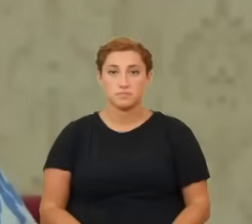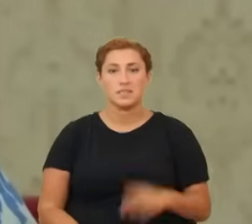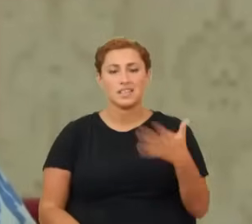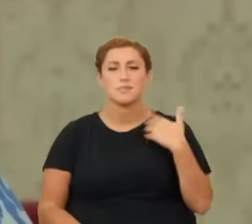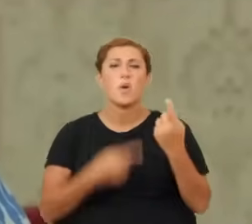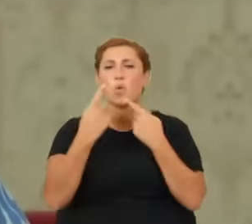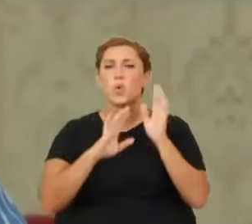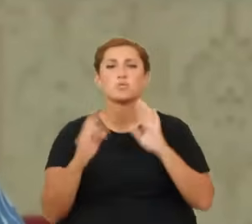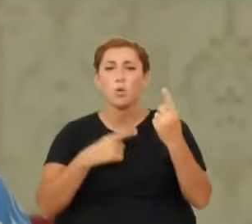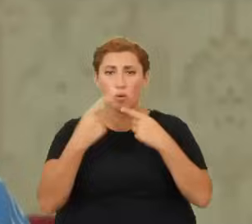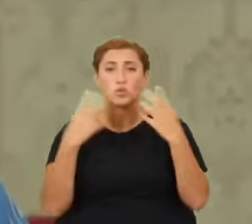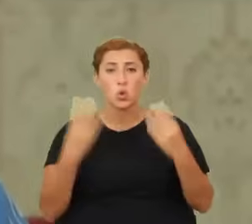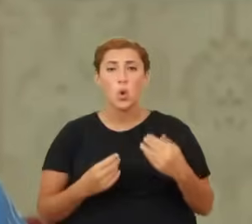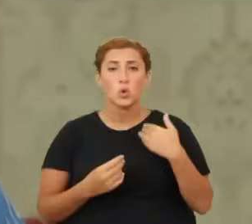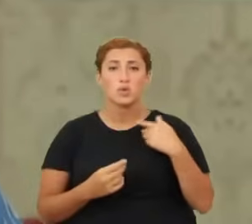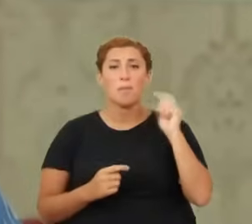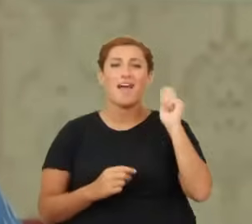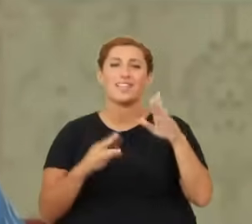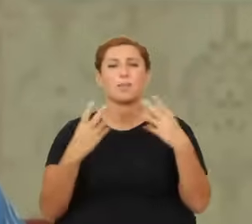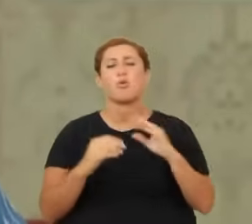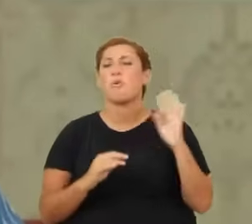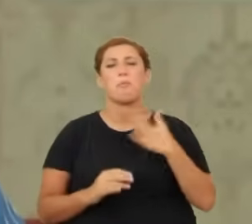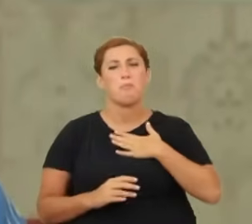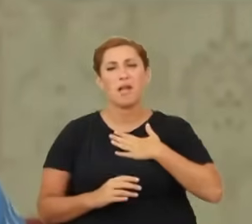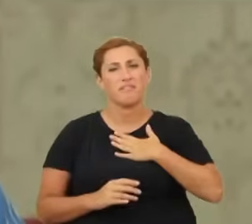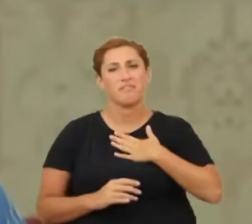Bizi ben konuşmayayım. Ya konuşursam kaynana oluyorum çünkü ben